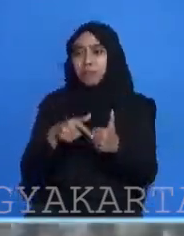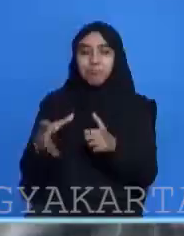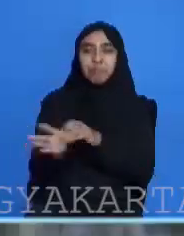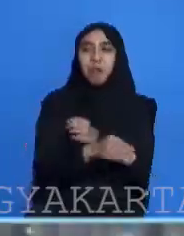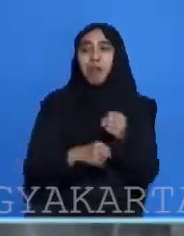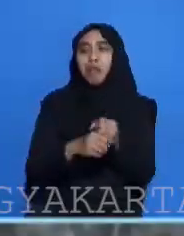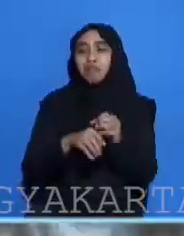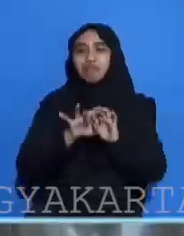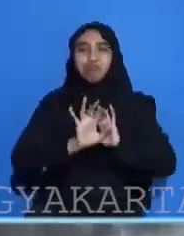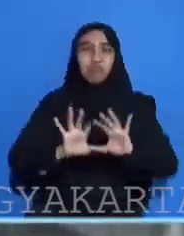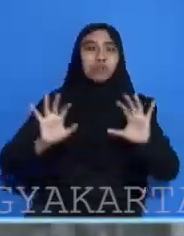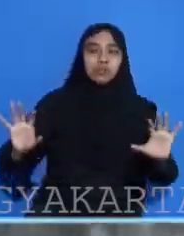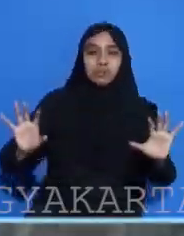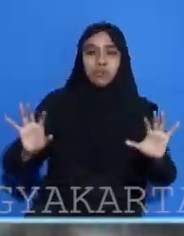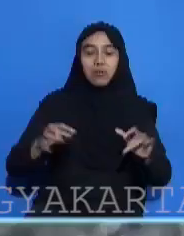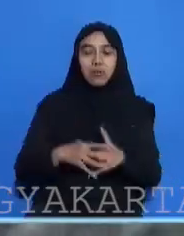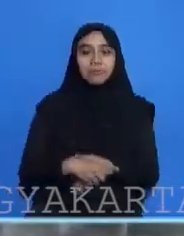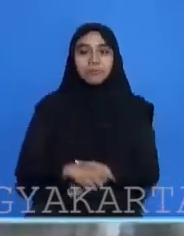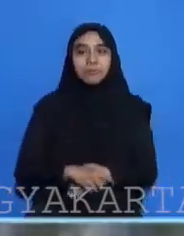saget lengkung kadah